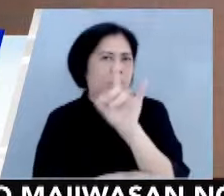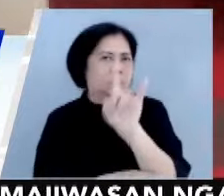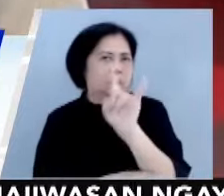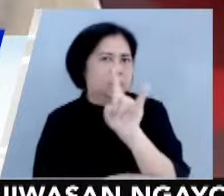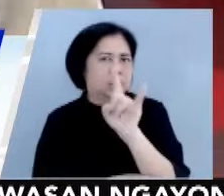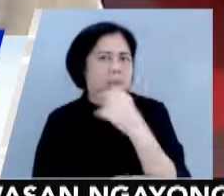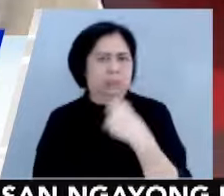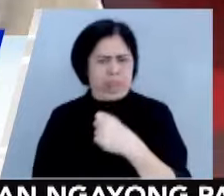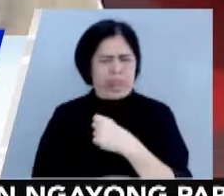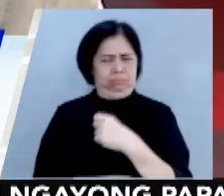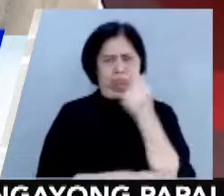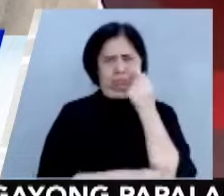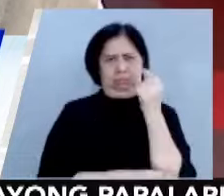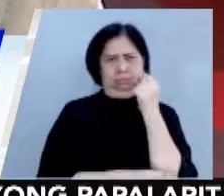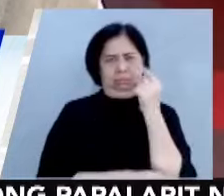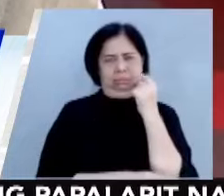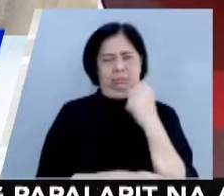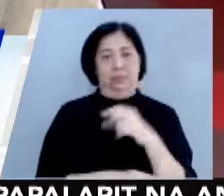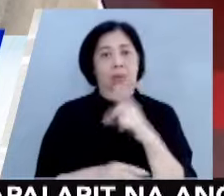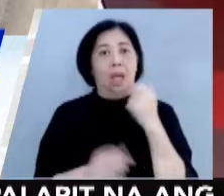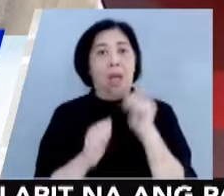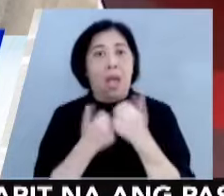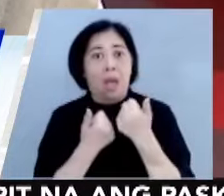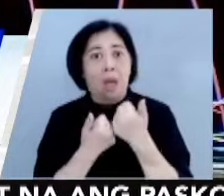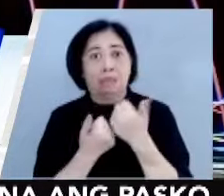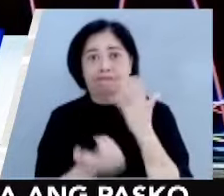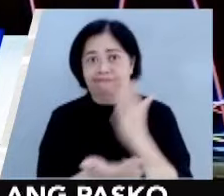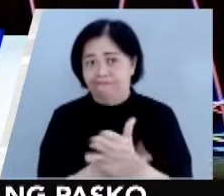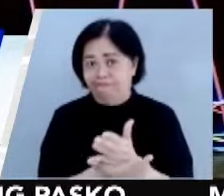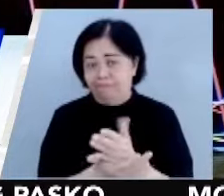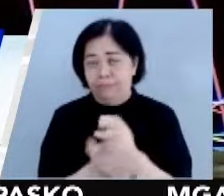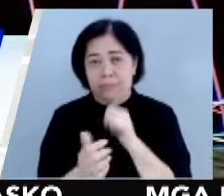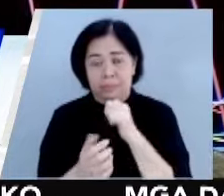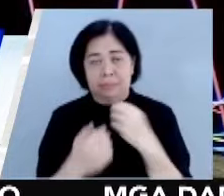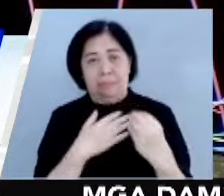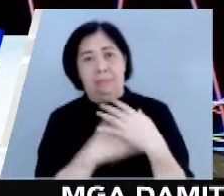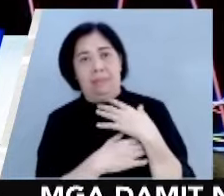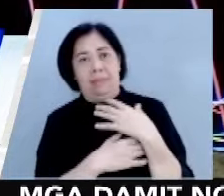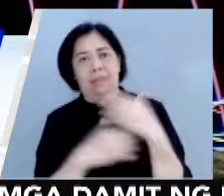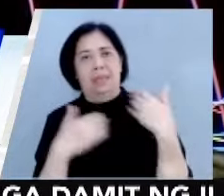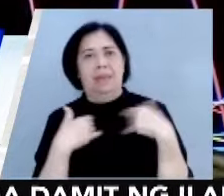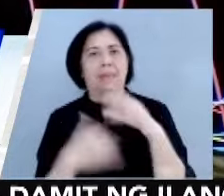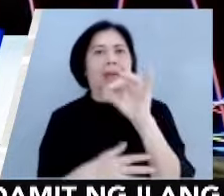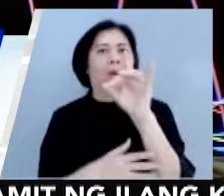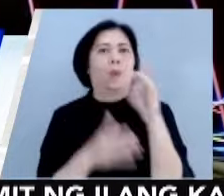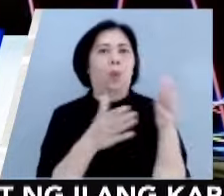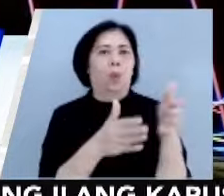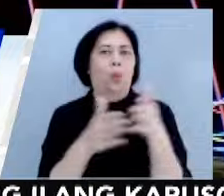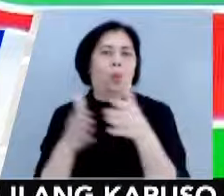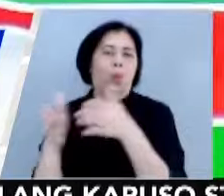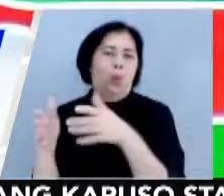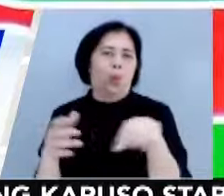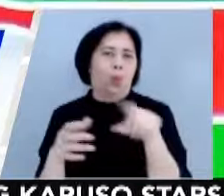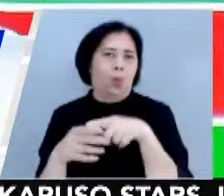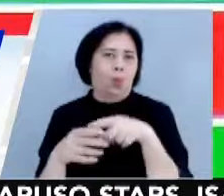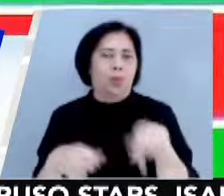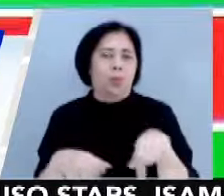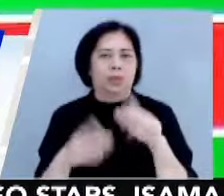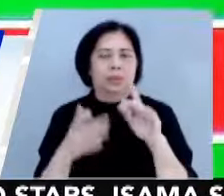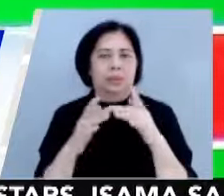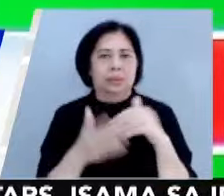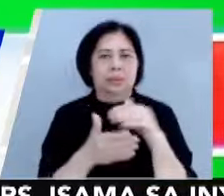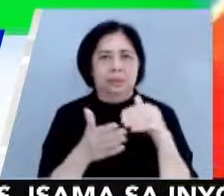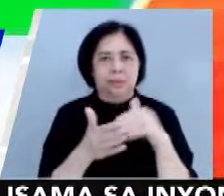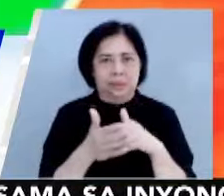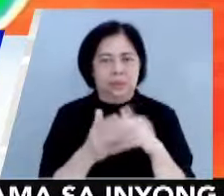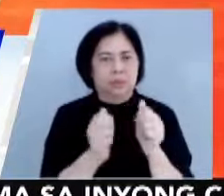be true. Para labanan at hindi mabiktima ng mga yan, nagsulong ng 800 ang Cybercrime Investigation and Coordinating Center, katuwang ang